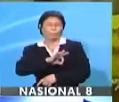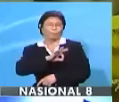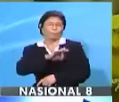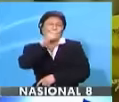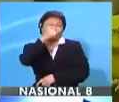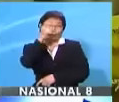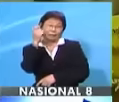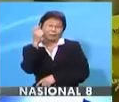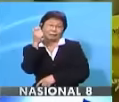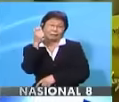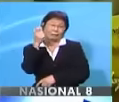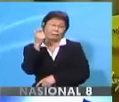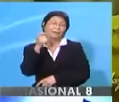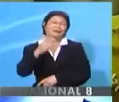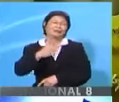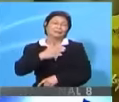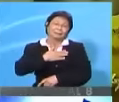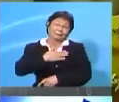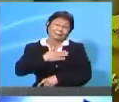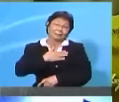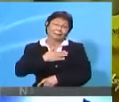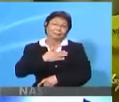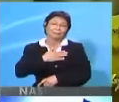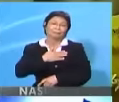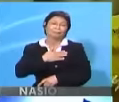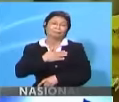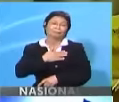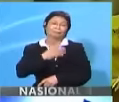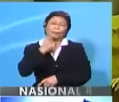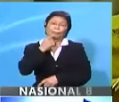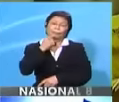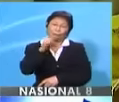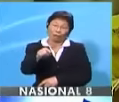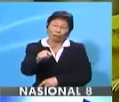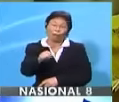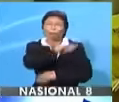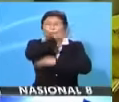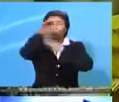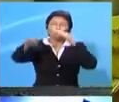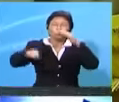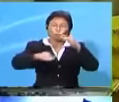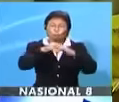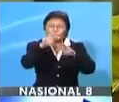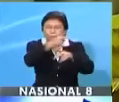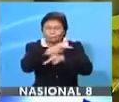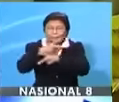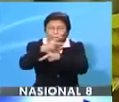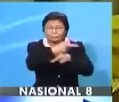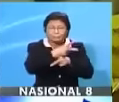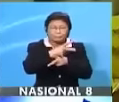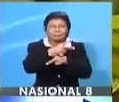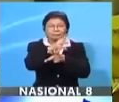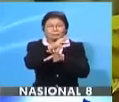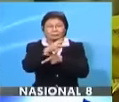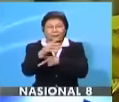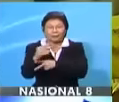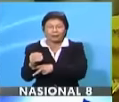justru beta menyeru agar semua berwaspada